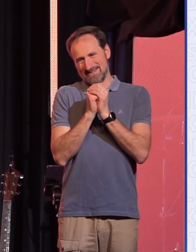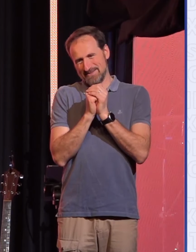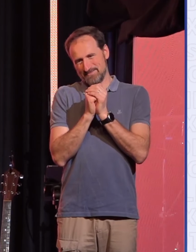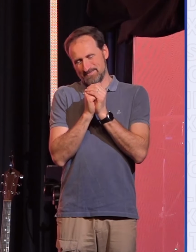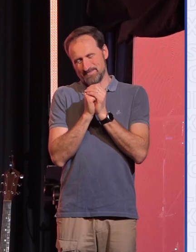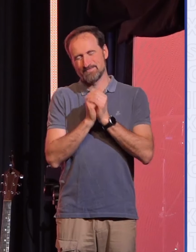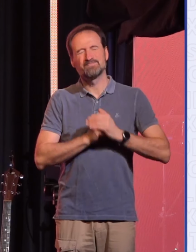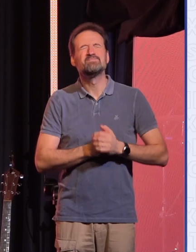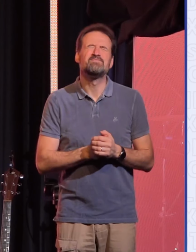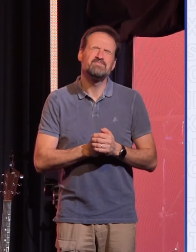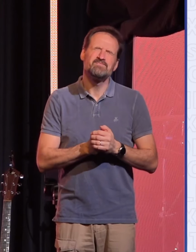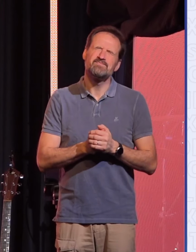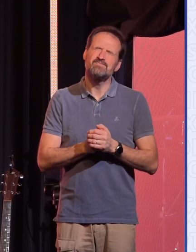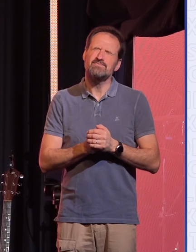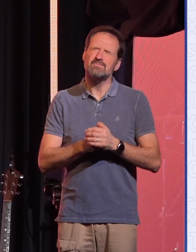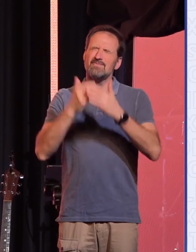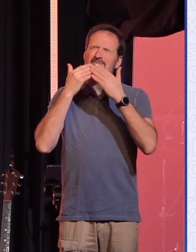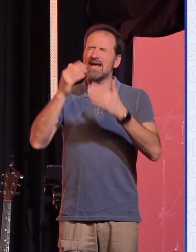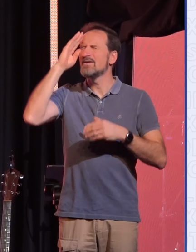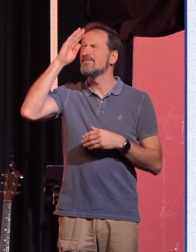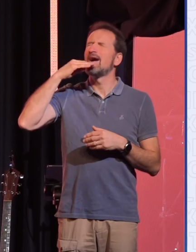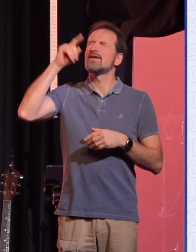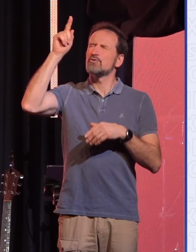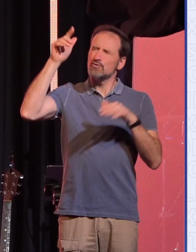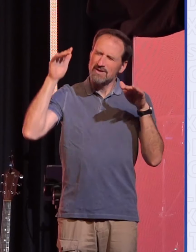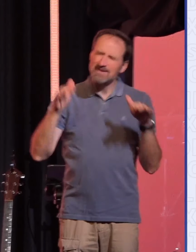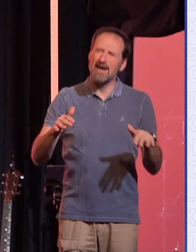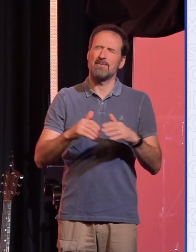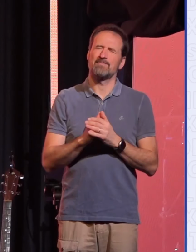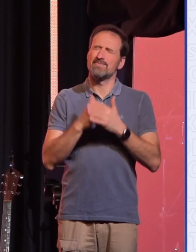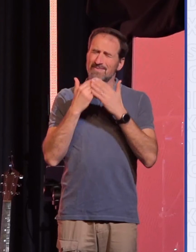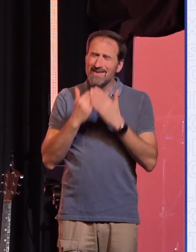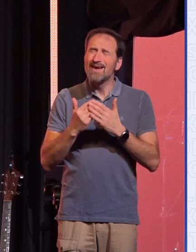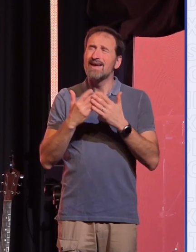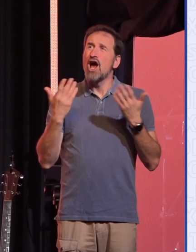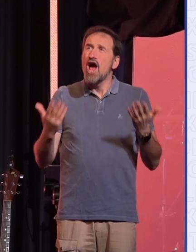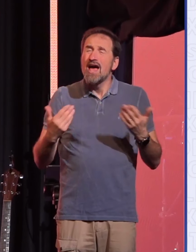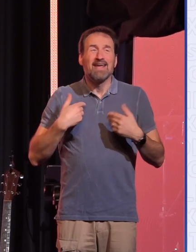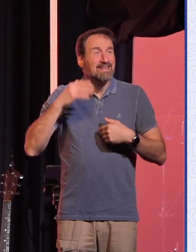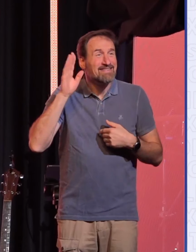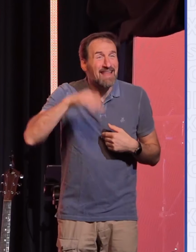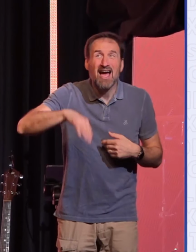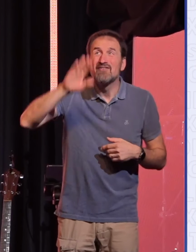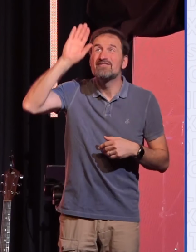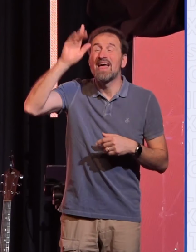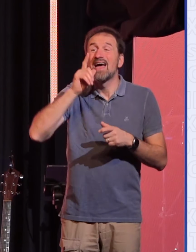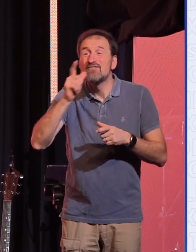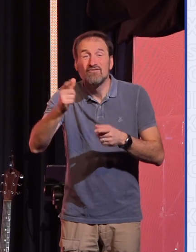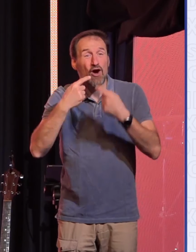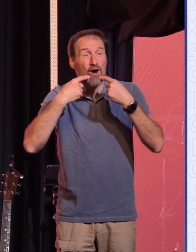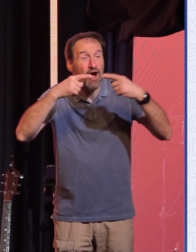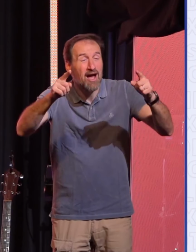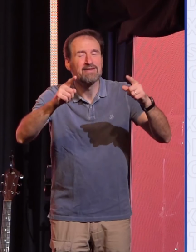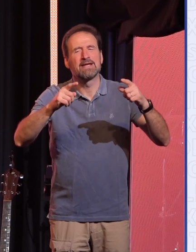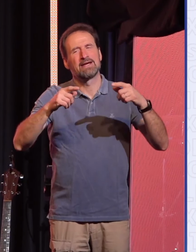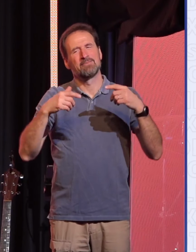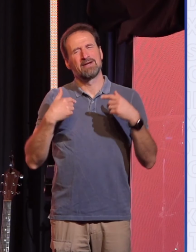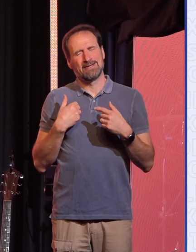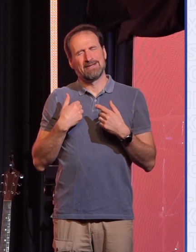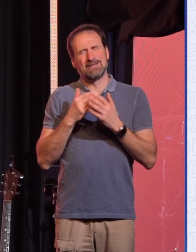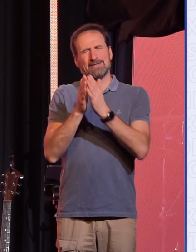Ich danke dir für die Ehre, dass ich heute dein Wort verkünden darf. Und ich lege es dir vor die Füße hin und sage, Jesus, sprich du durch mich.